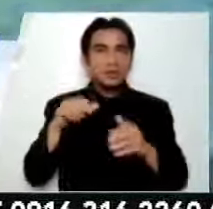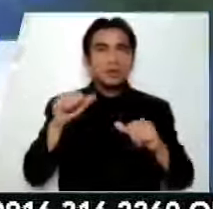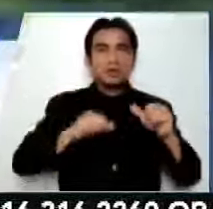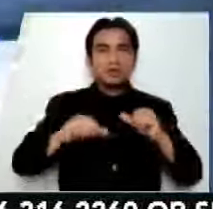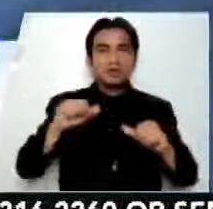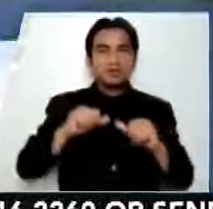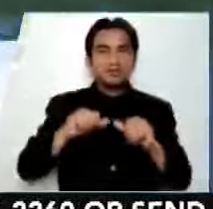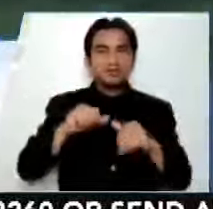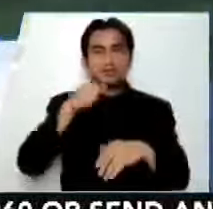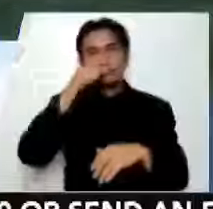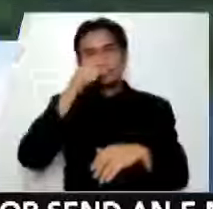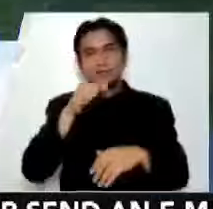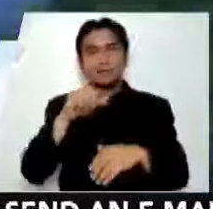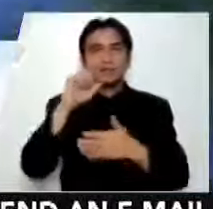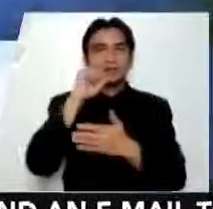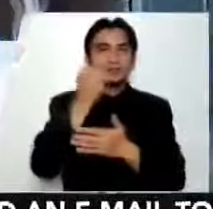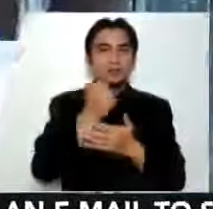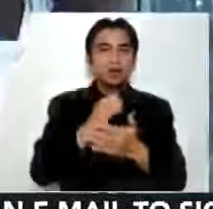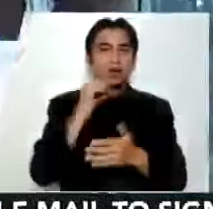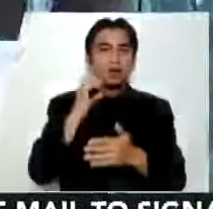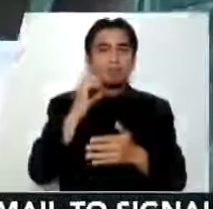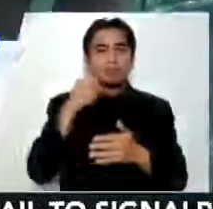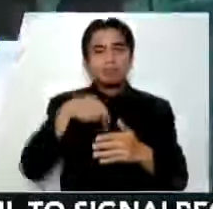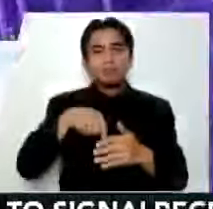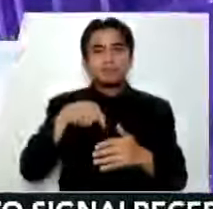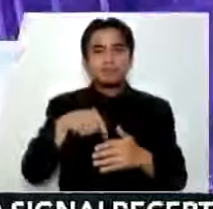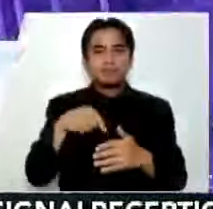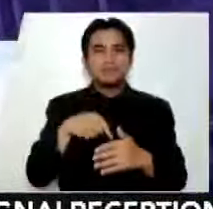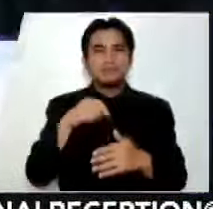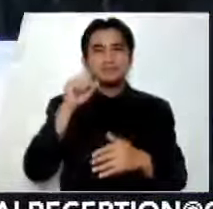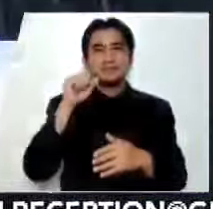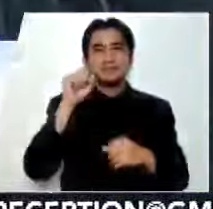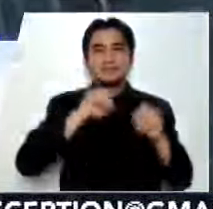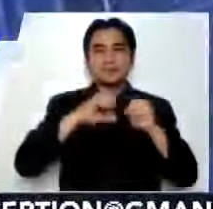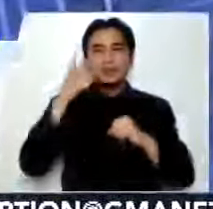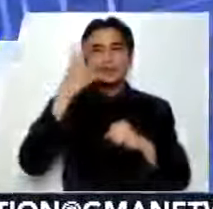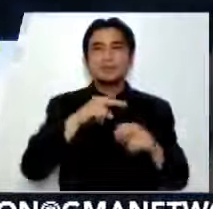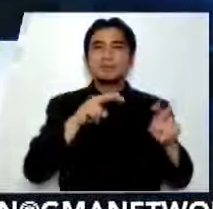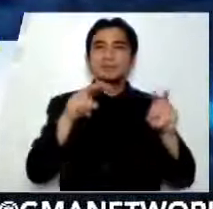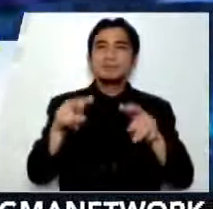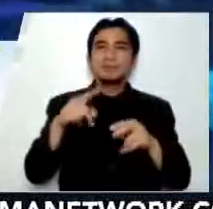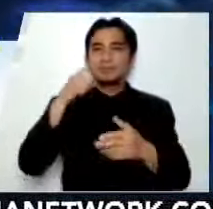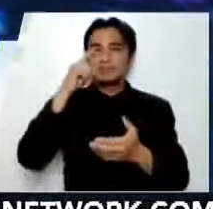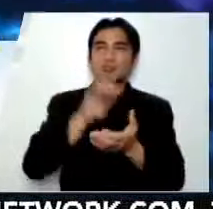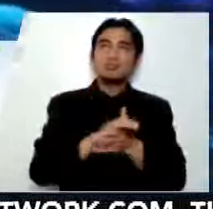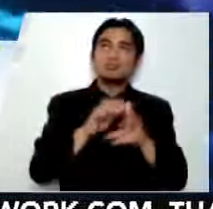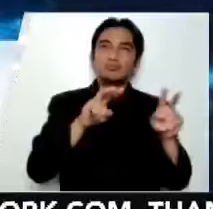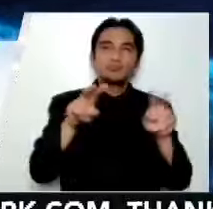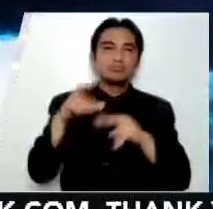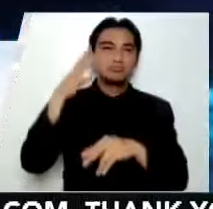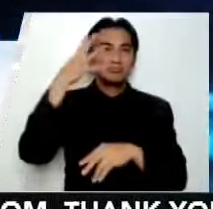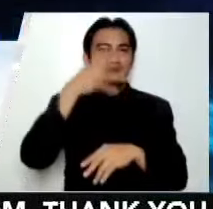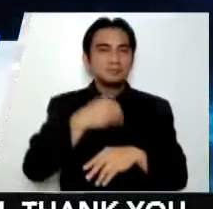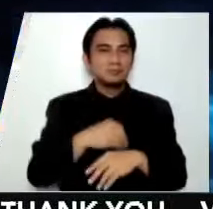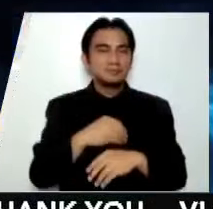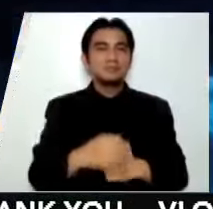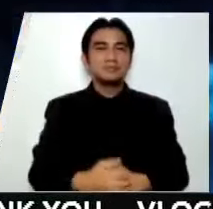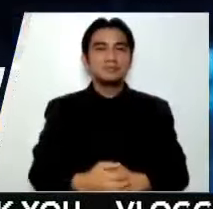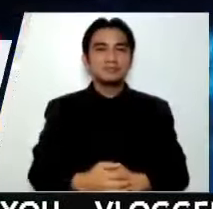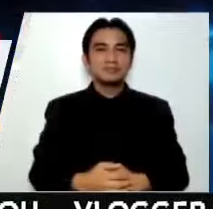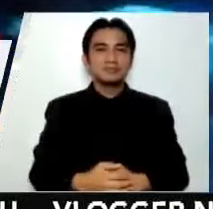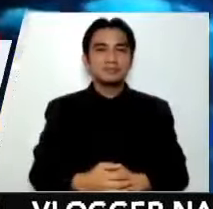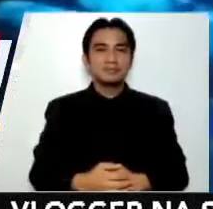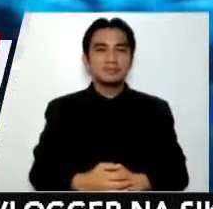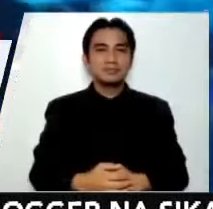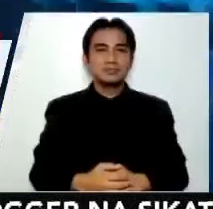ka rin sa Space and Time Realm at Crystal Matrix. Ito nga ang LED tunnel at isa rin ito